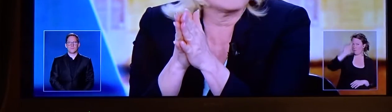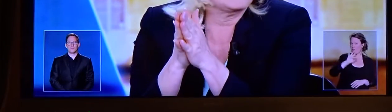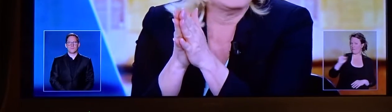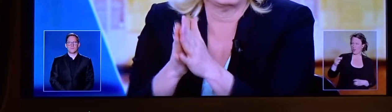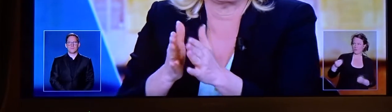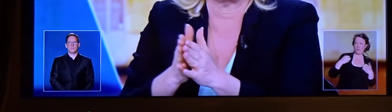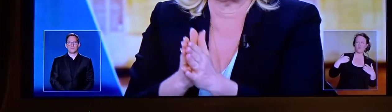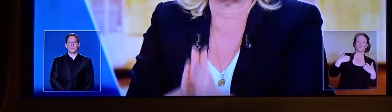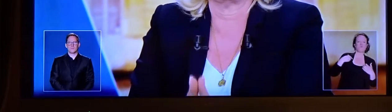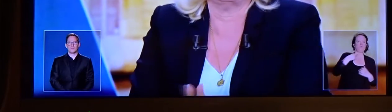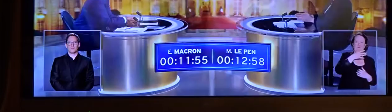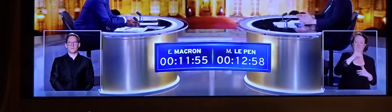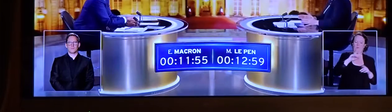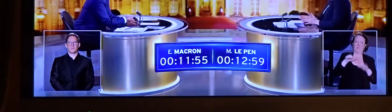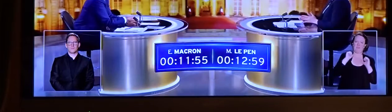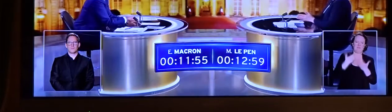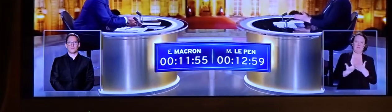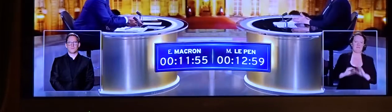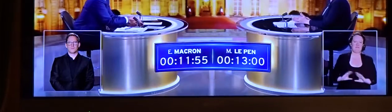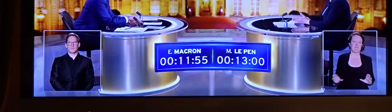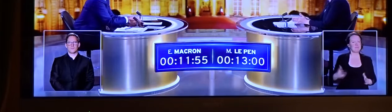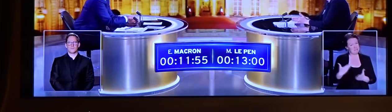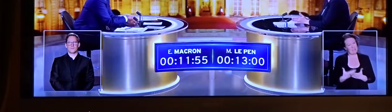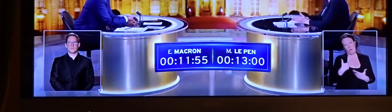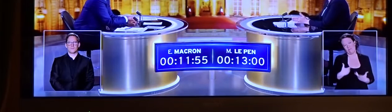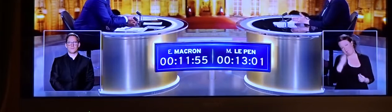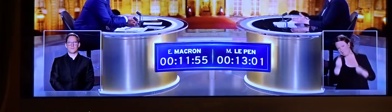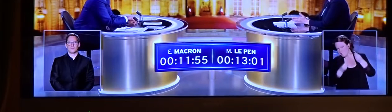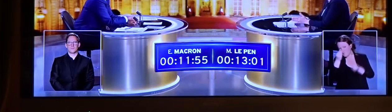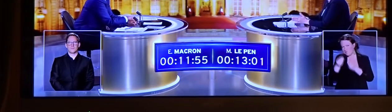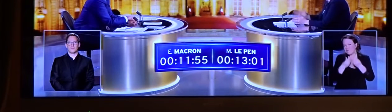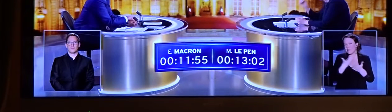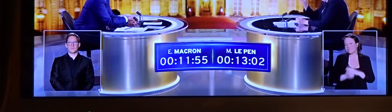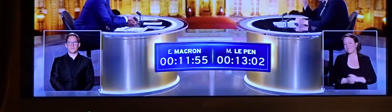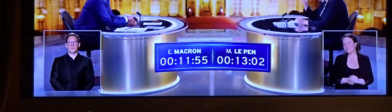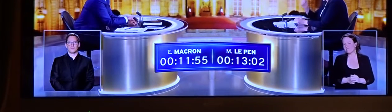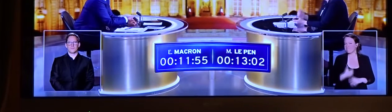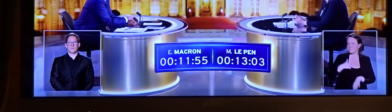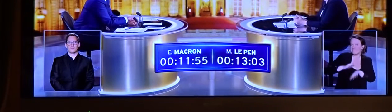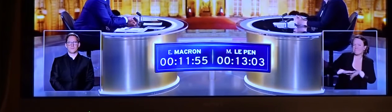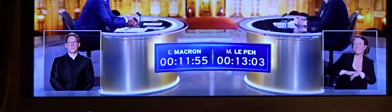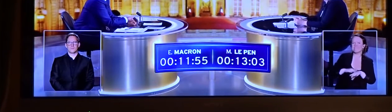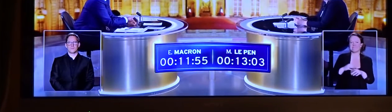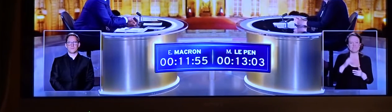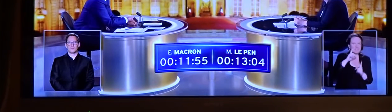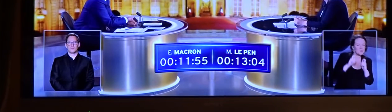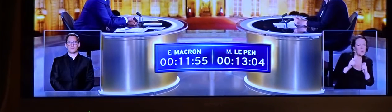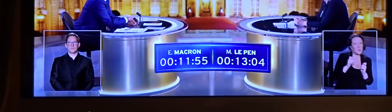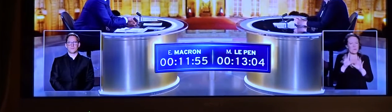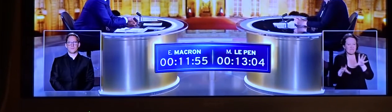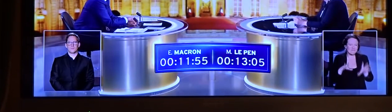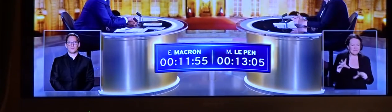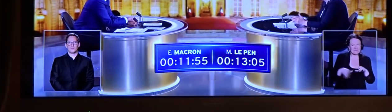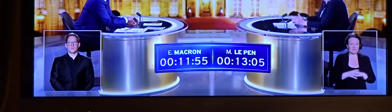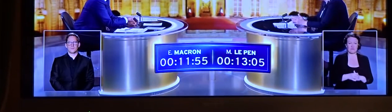Voilà les limites que j'ai exprimées, les alertes que j'ai lancées, parce